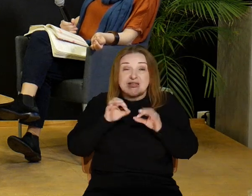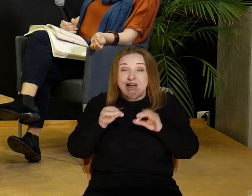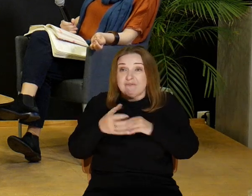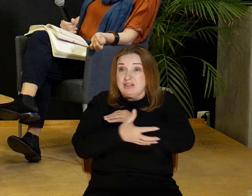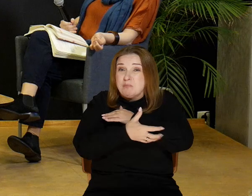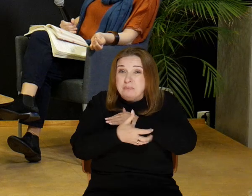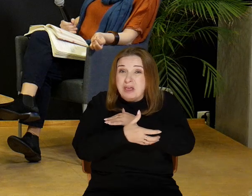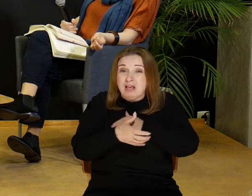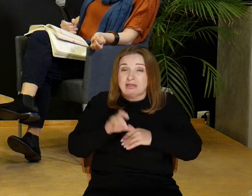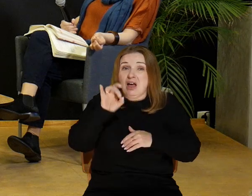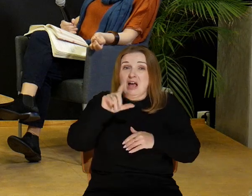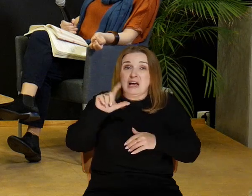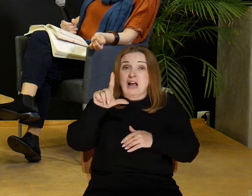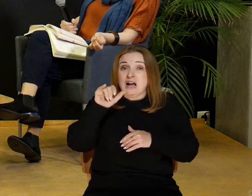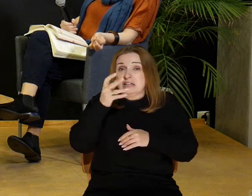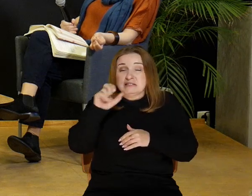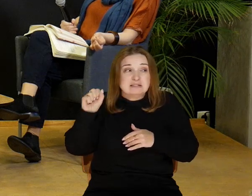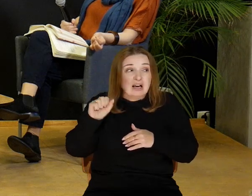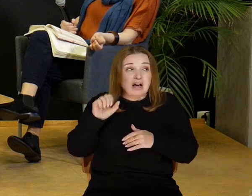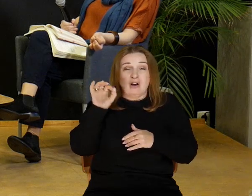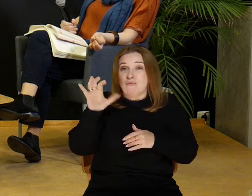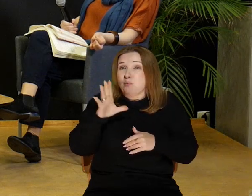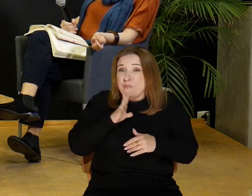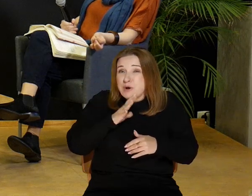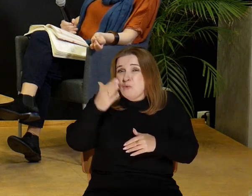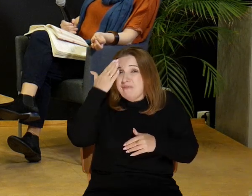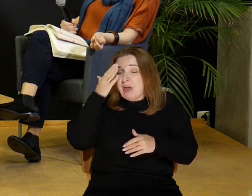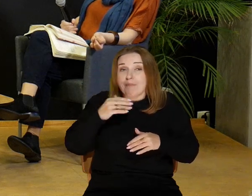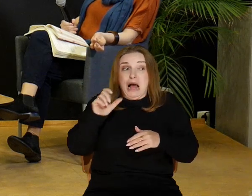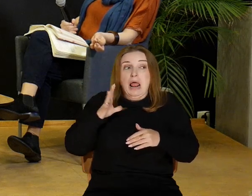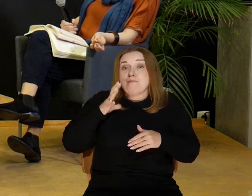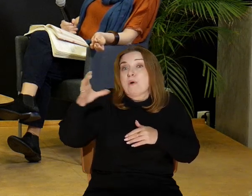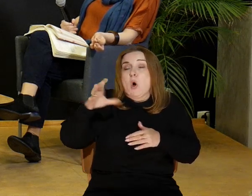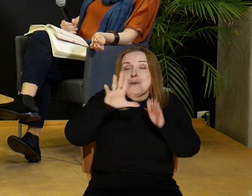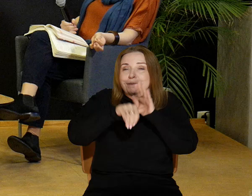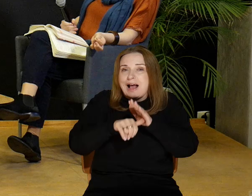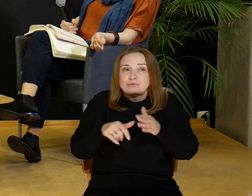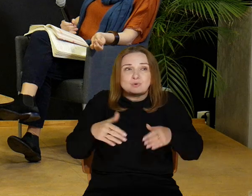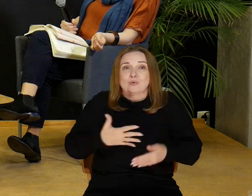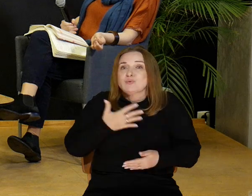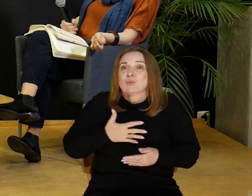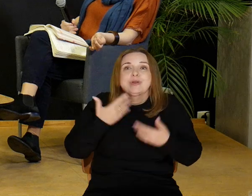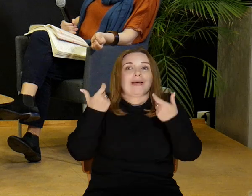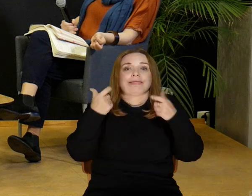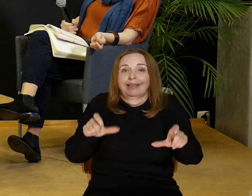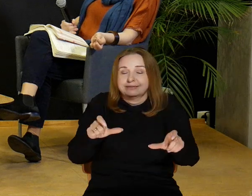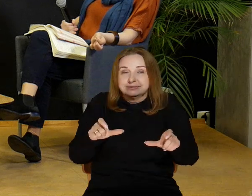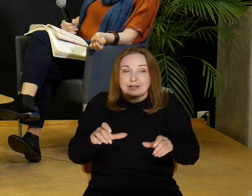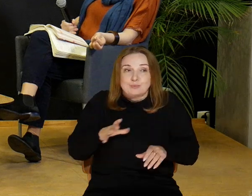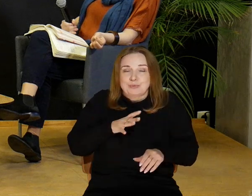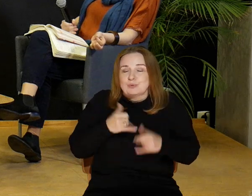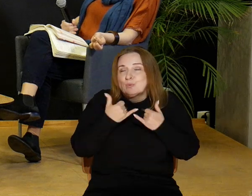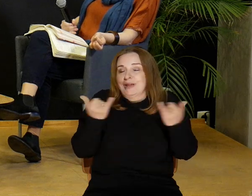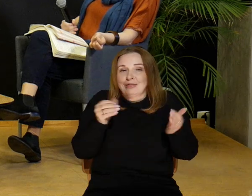że była, tak, ona w tych zamożnych miasteczkach na przykład już nie była w ogóle odczuwana. Tak? Ona, to były bardzo